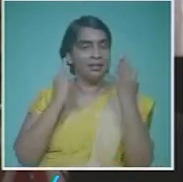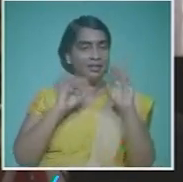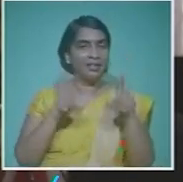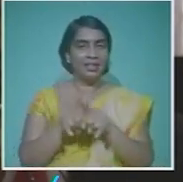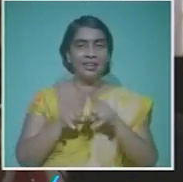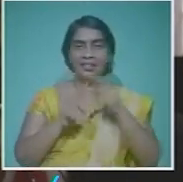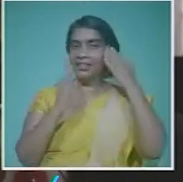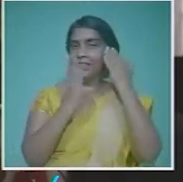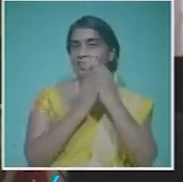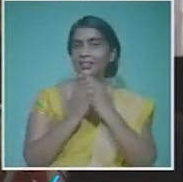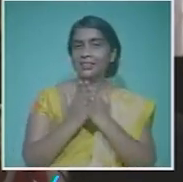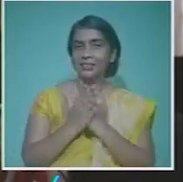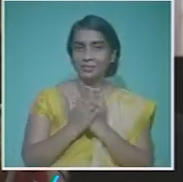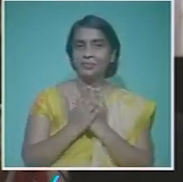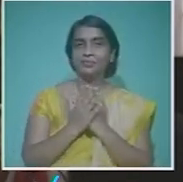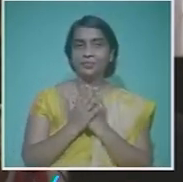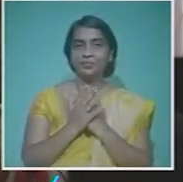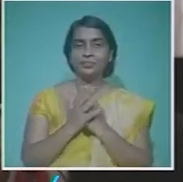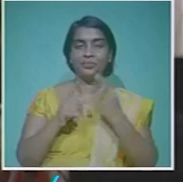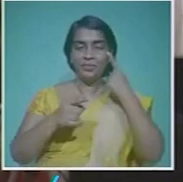පස්සේ මේ රටට මොකද උනේ?